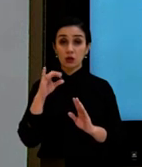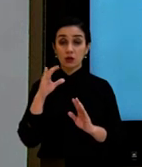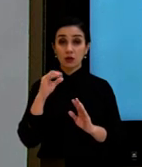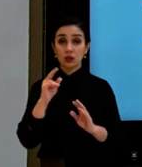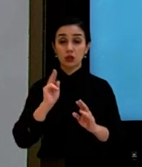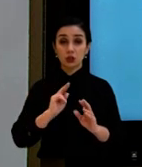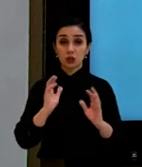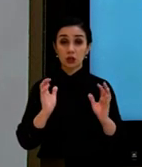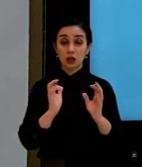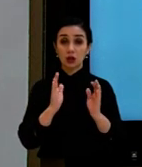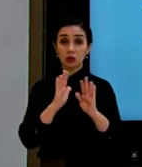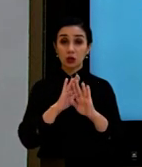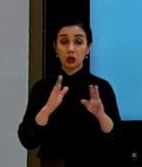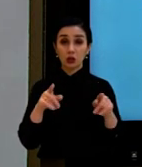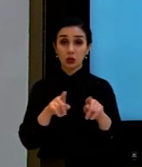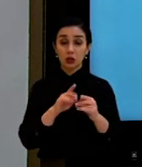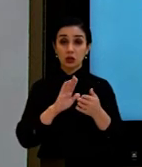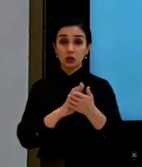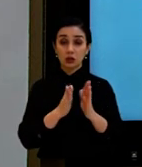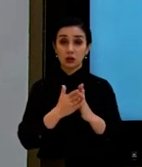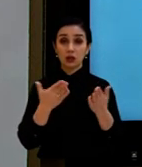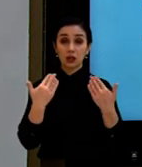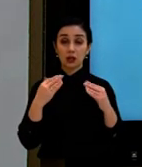ish haqi saqlamagan holda ta'til berilsin.